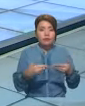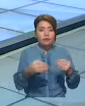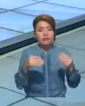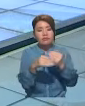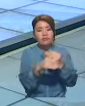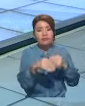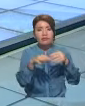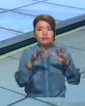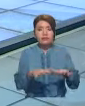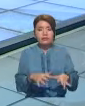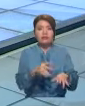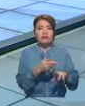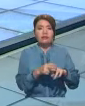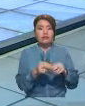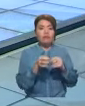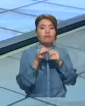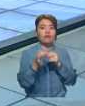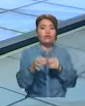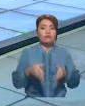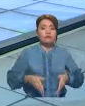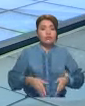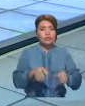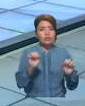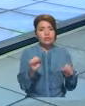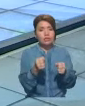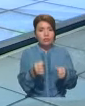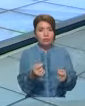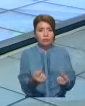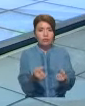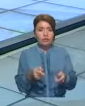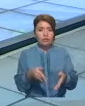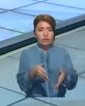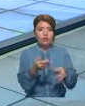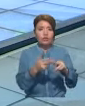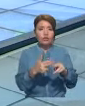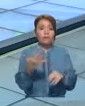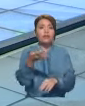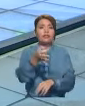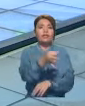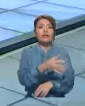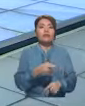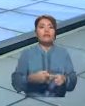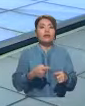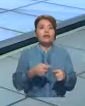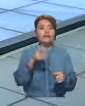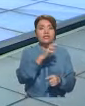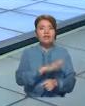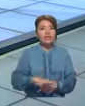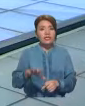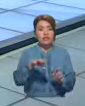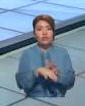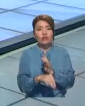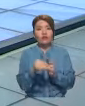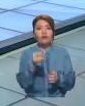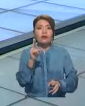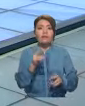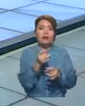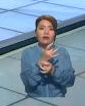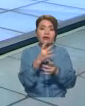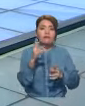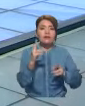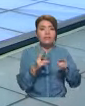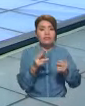ДТП происходят на загородных трассах. При этом всего на 5 регионов приходится половина аварий страны. Причины тому, кроме отсутствия культуры вождения